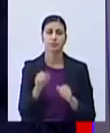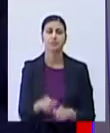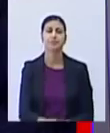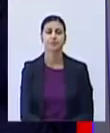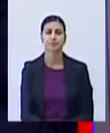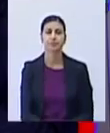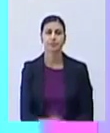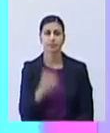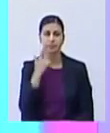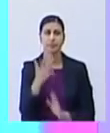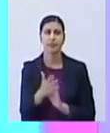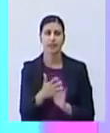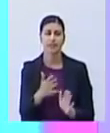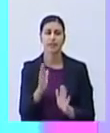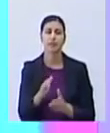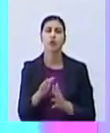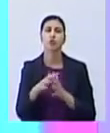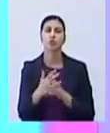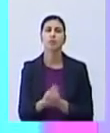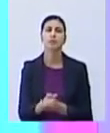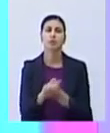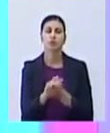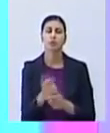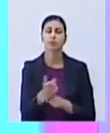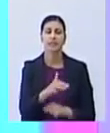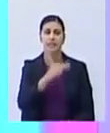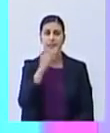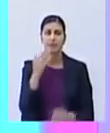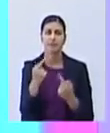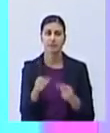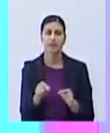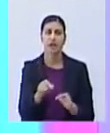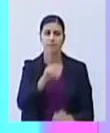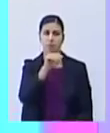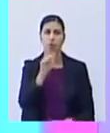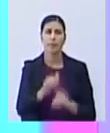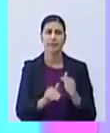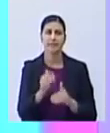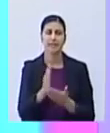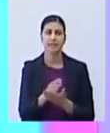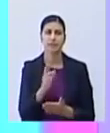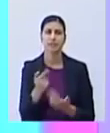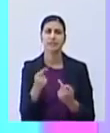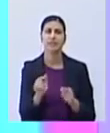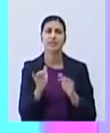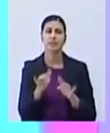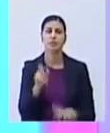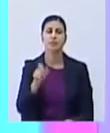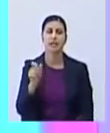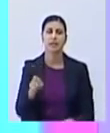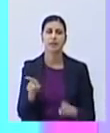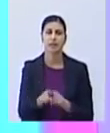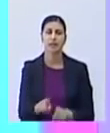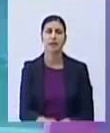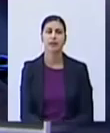ჩავიდეს. თუმცა სოფლის მეურნეობას რომ თავი დავალებოთ, კიდევ ძალიან ბევრი სხვა პროფესია არსებობს და სხვა საქმიანობის ადამიანებიც.